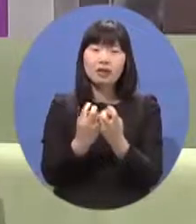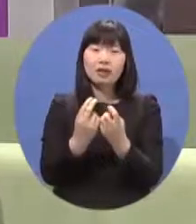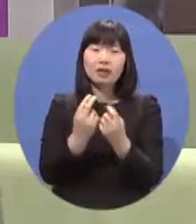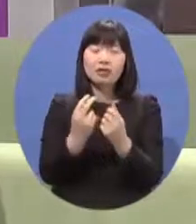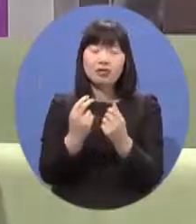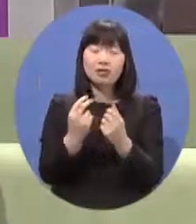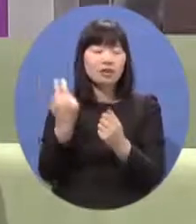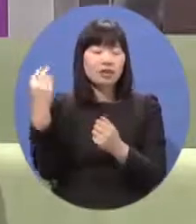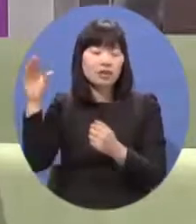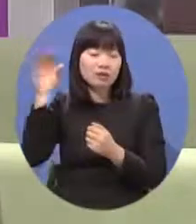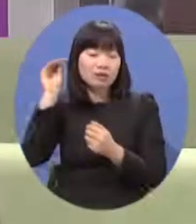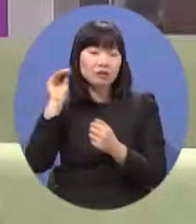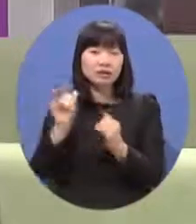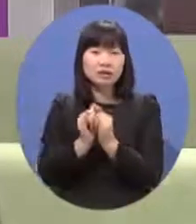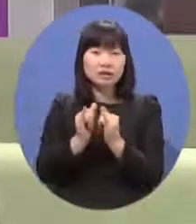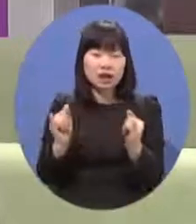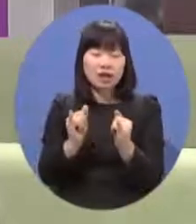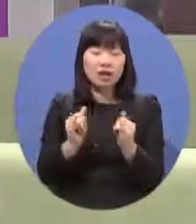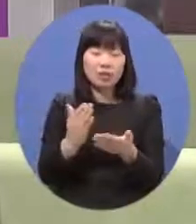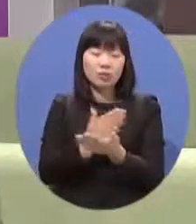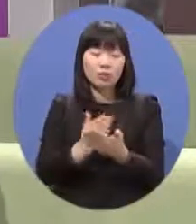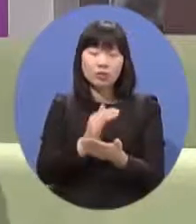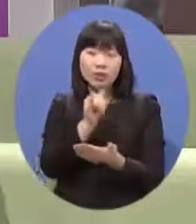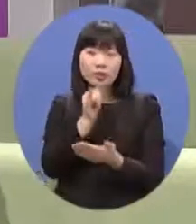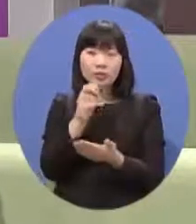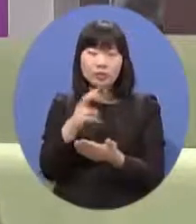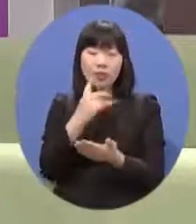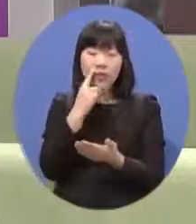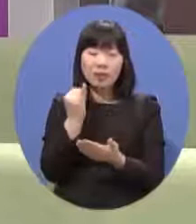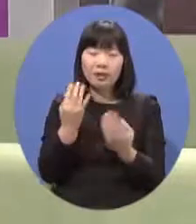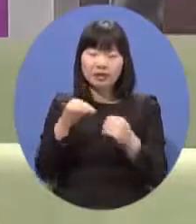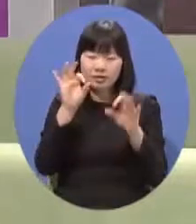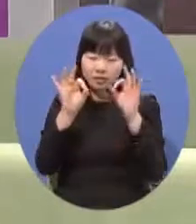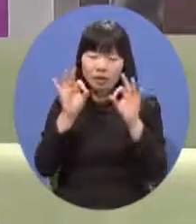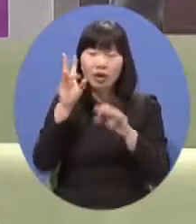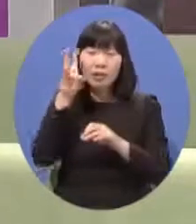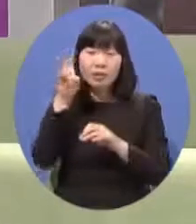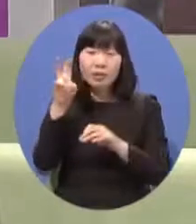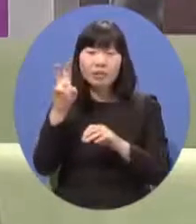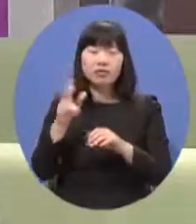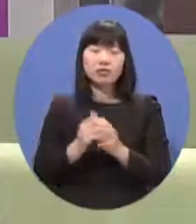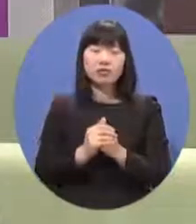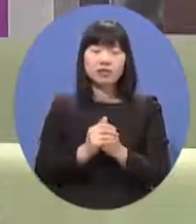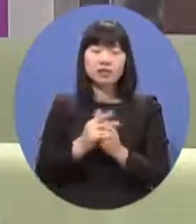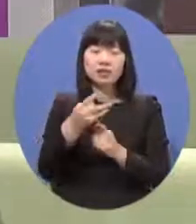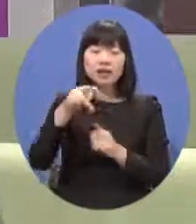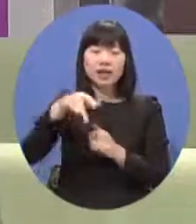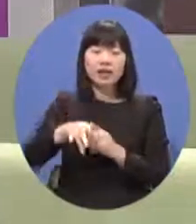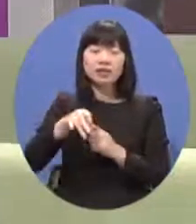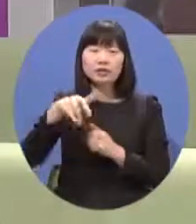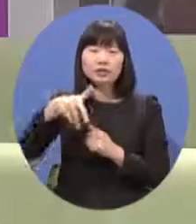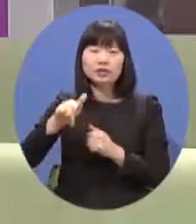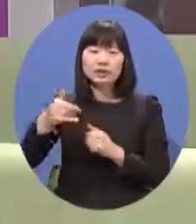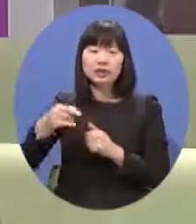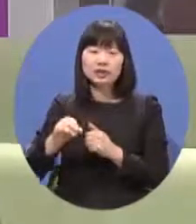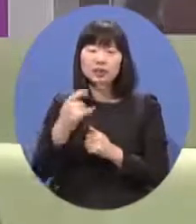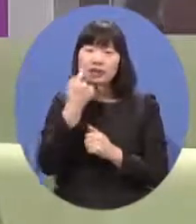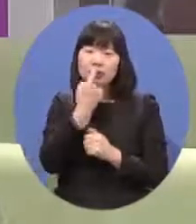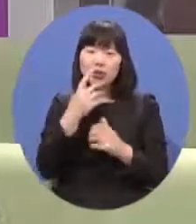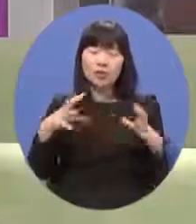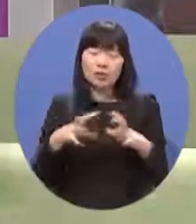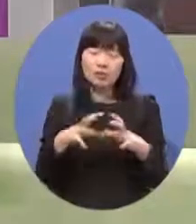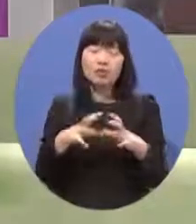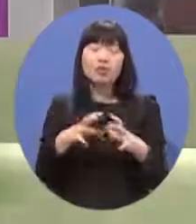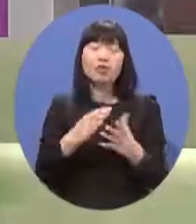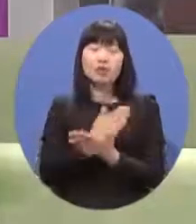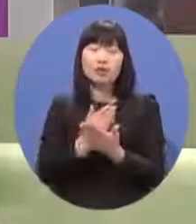네. 청각적 학습자다 뭐 이렇게 분류를 하기도 하고요. 어머니들 많이 들어보셨을 텐데 뭐 다중지능 이론이다 이런 거랑 합쳐서 이제 분류를